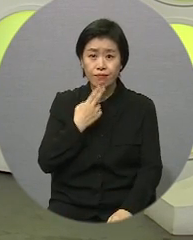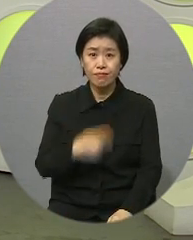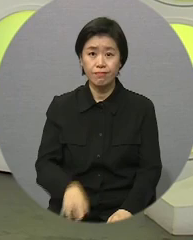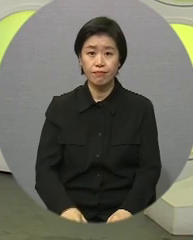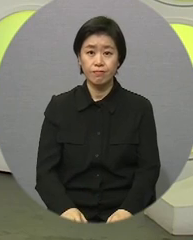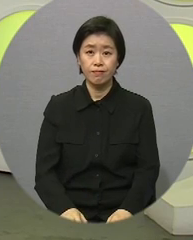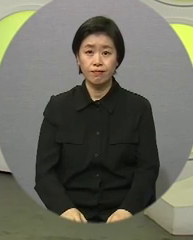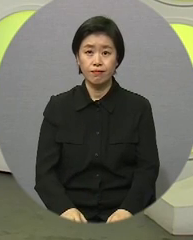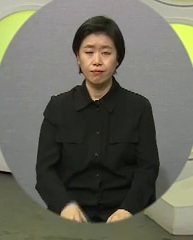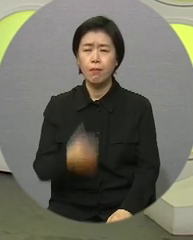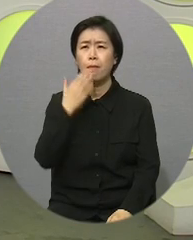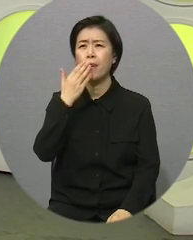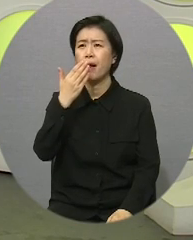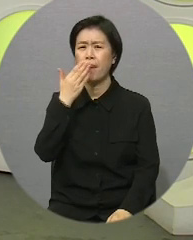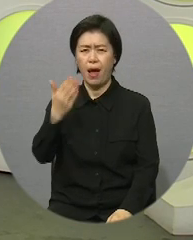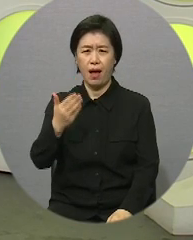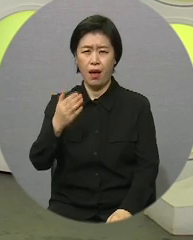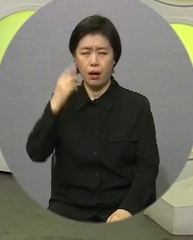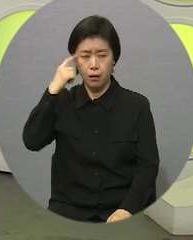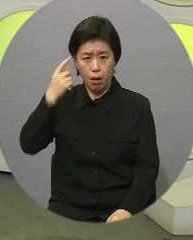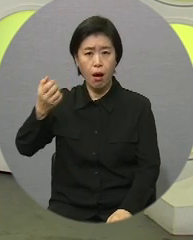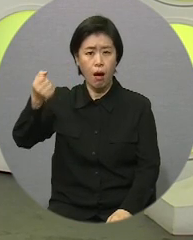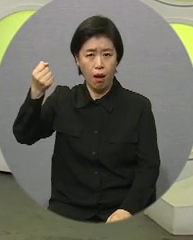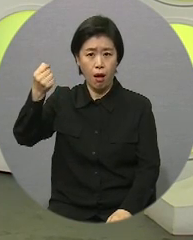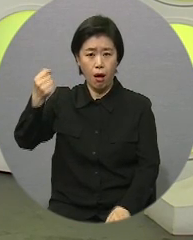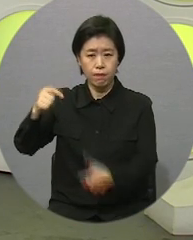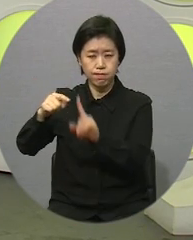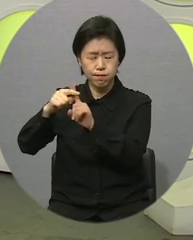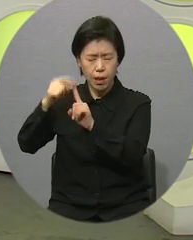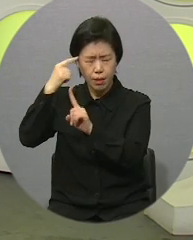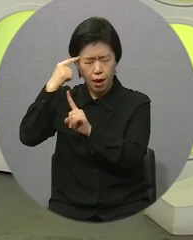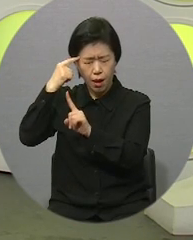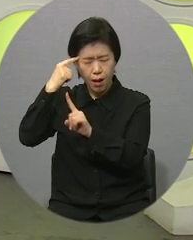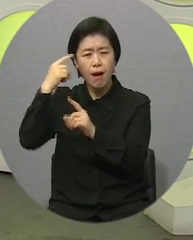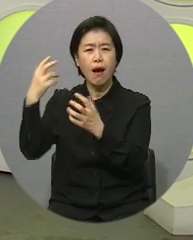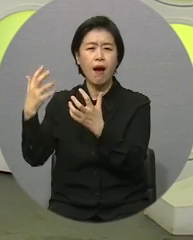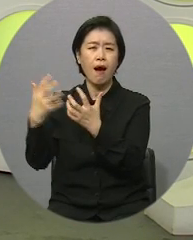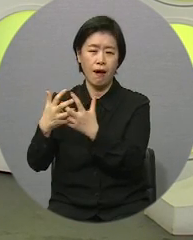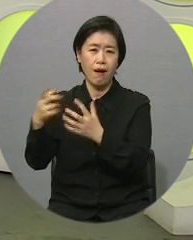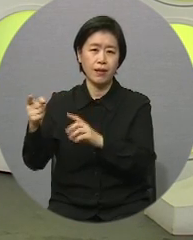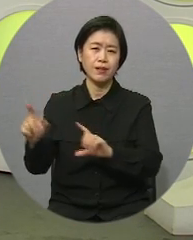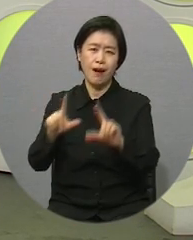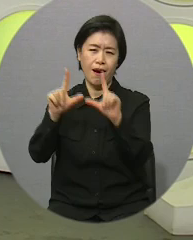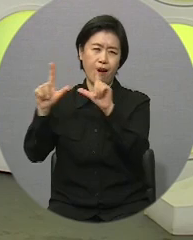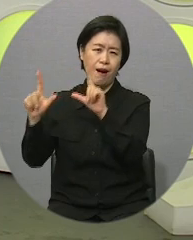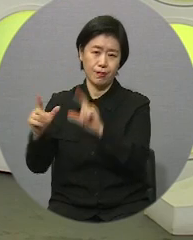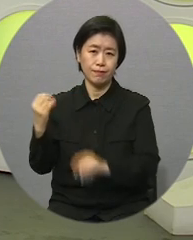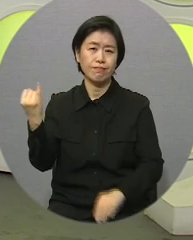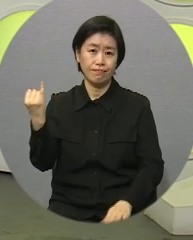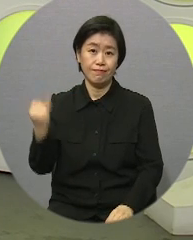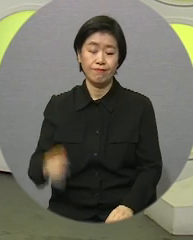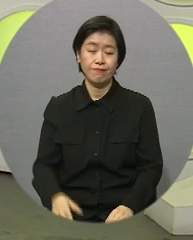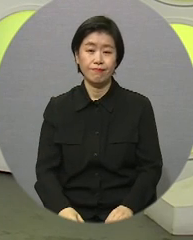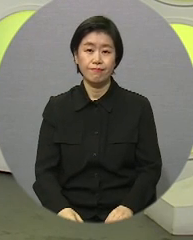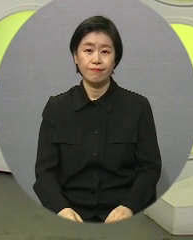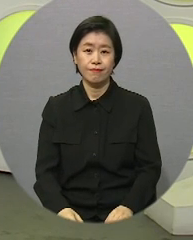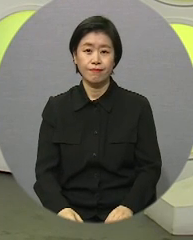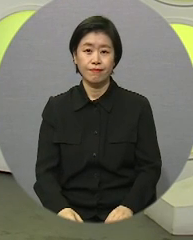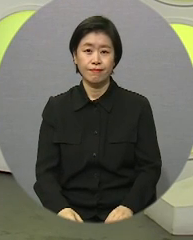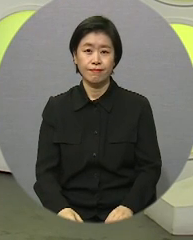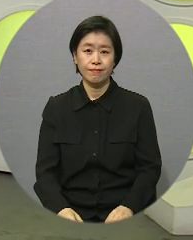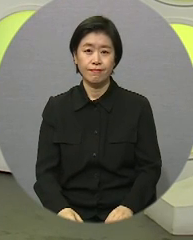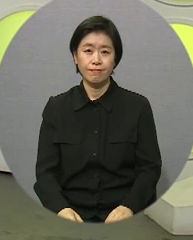네이 된다는네 그런 긍정적 사고 방식으로 꽉 차여진 엄마입니다